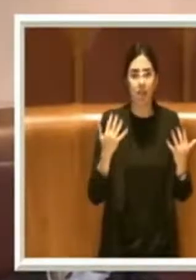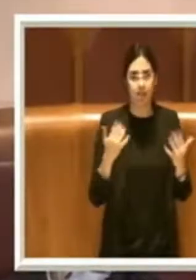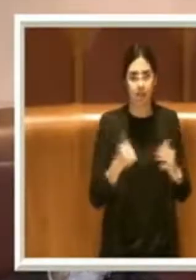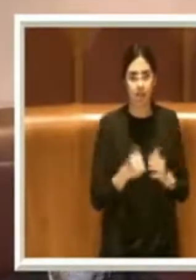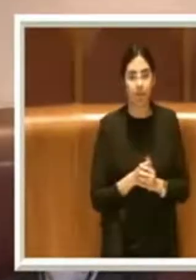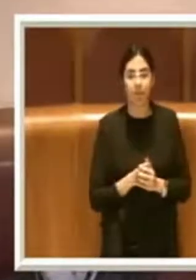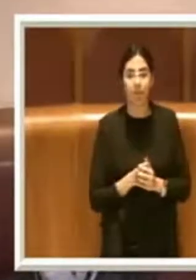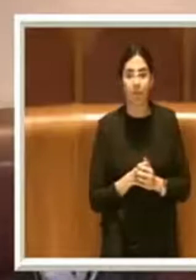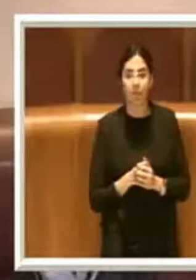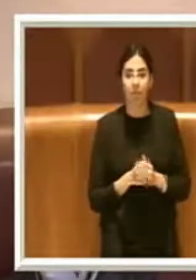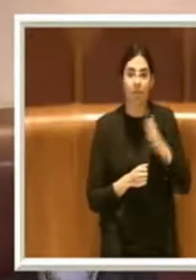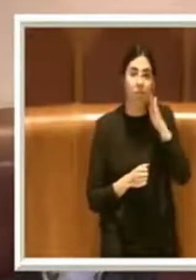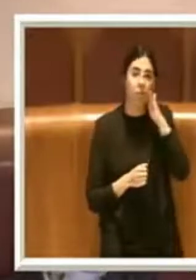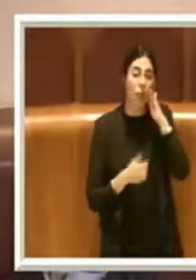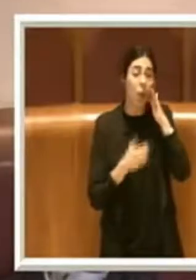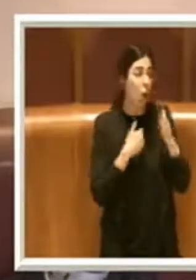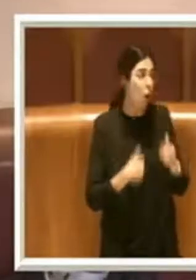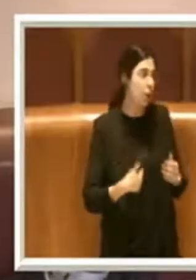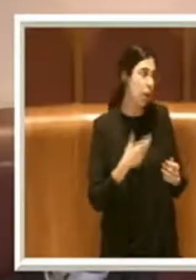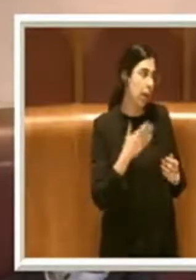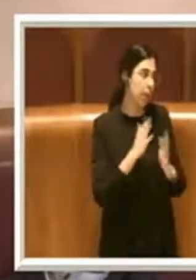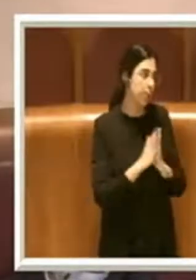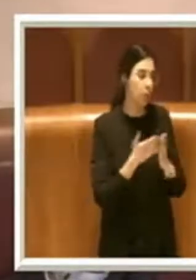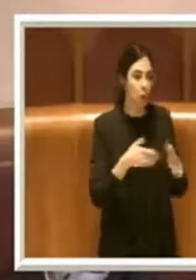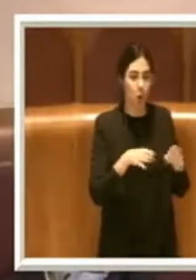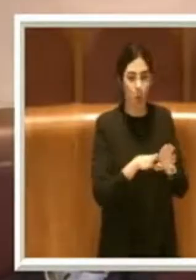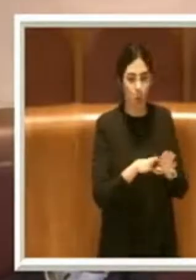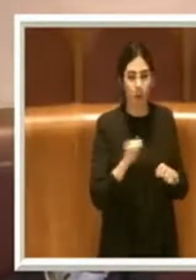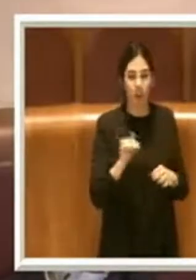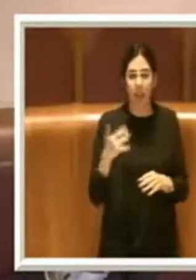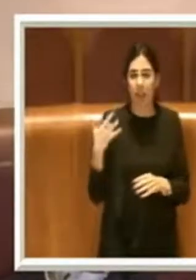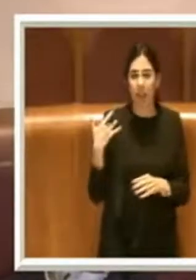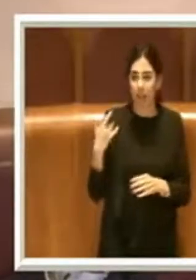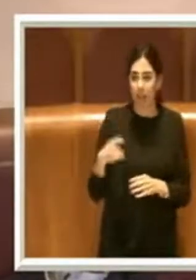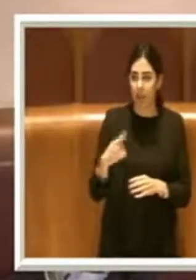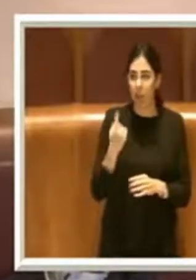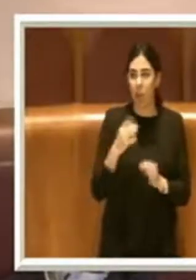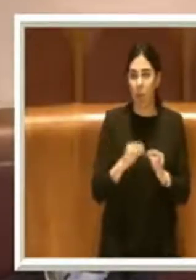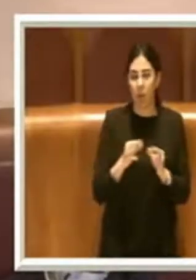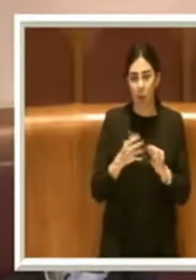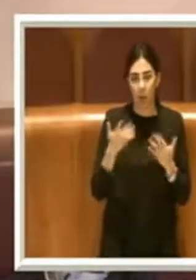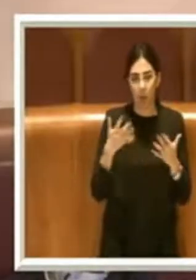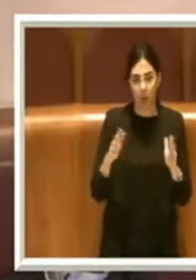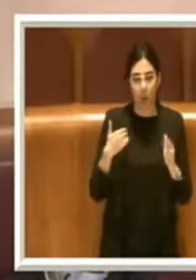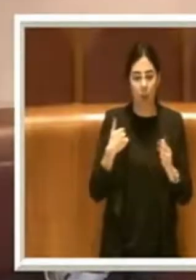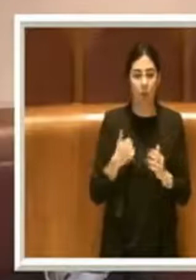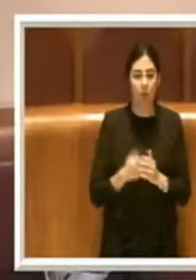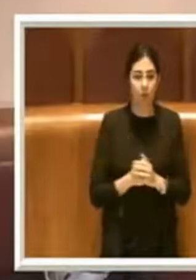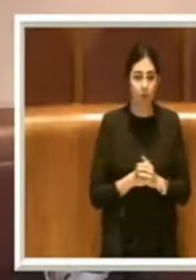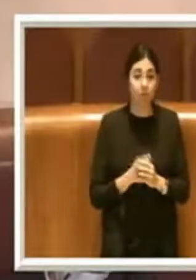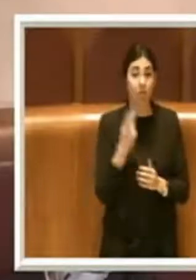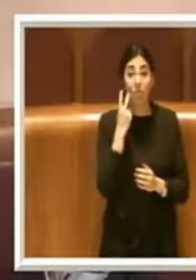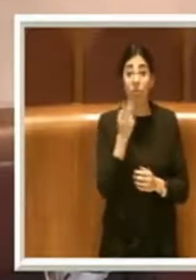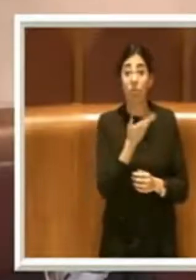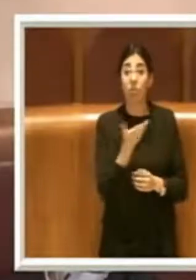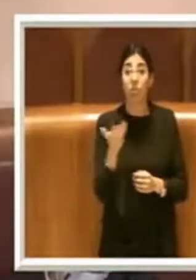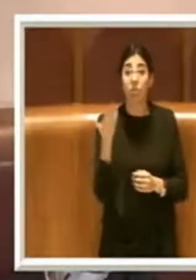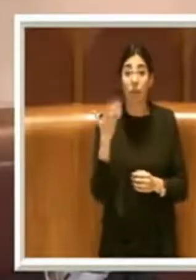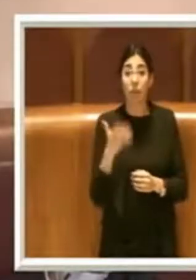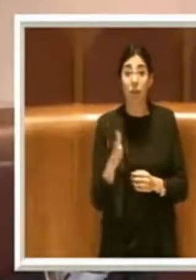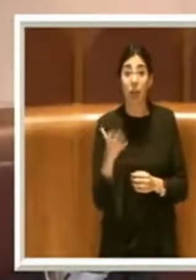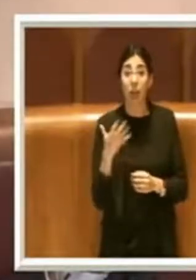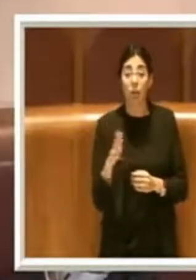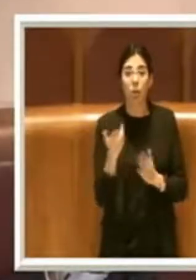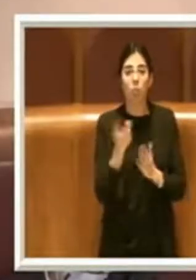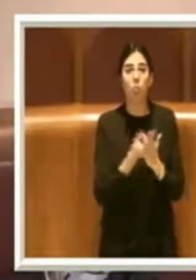Consigliere, la invito a concludere se può. Grazie. Presidente, un minuto e termino. Avete visto il